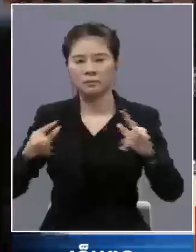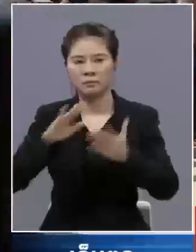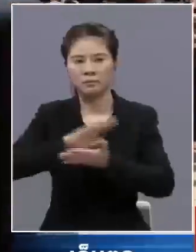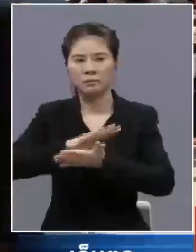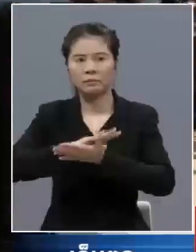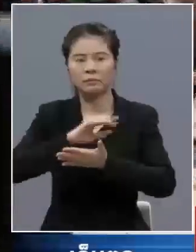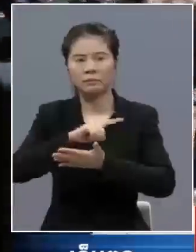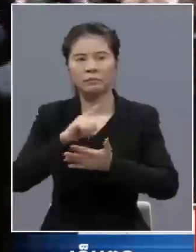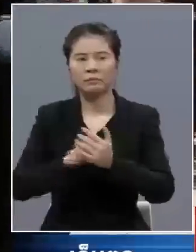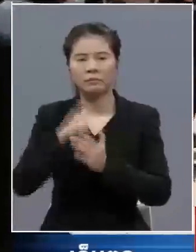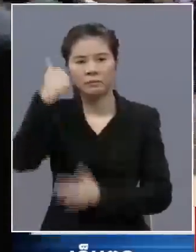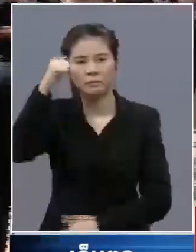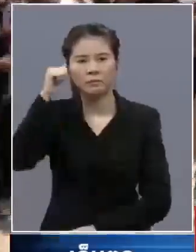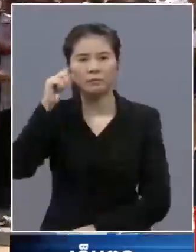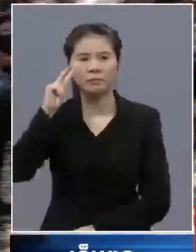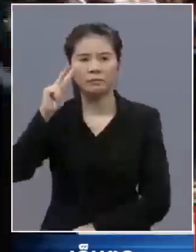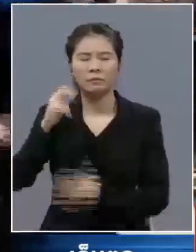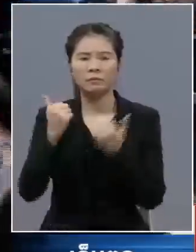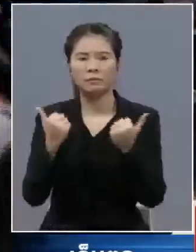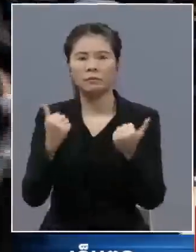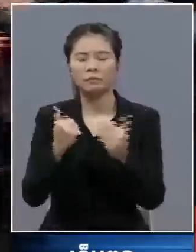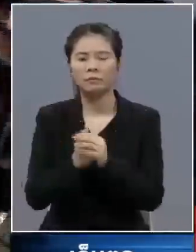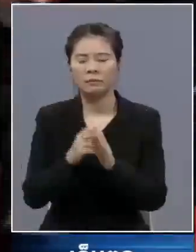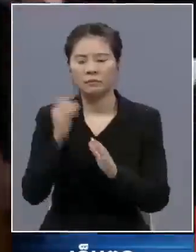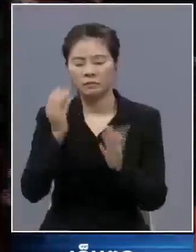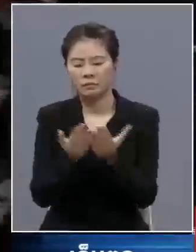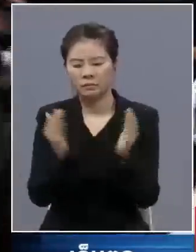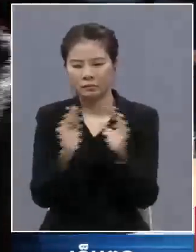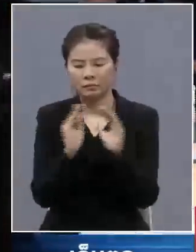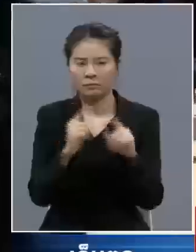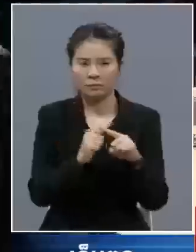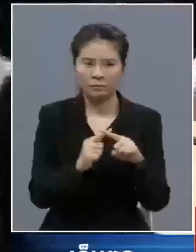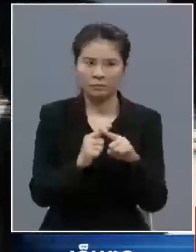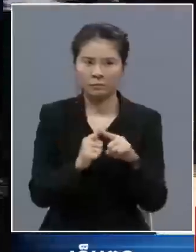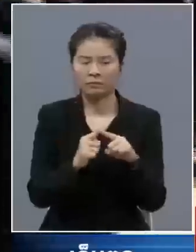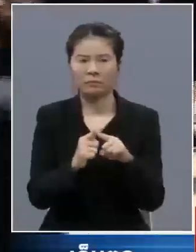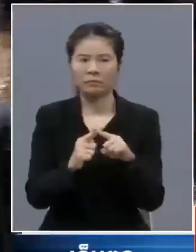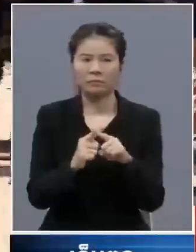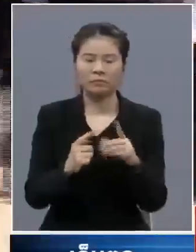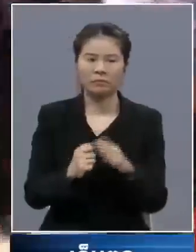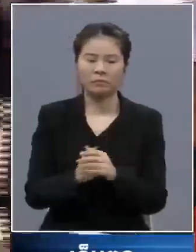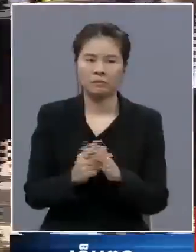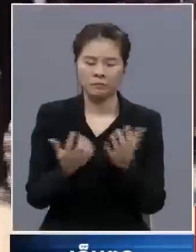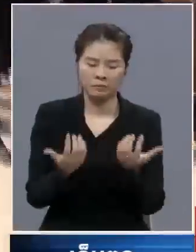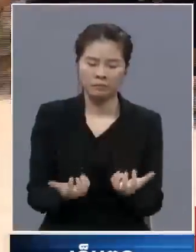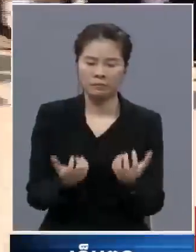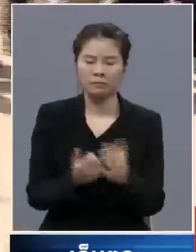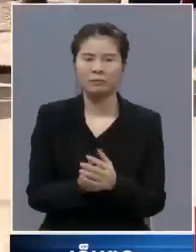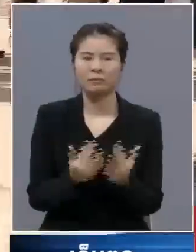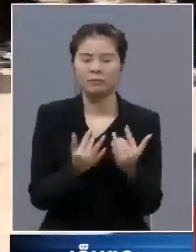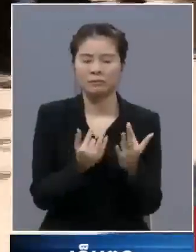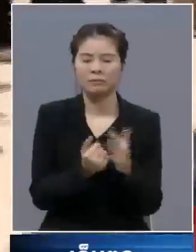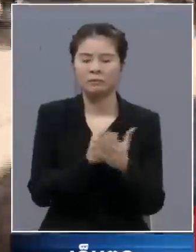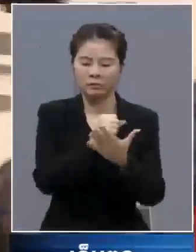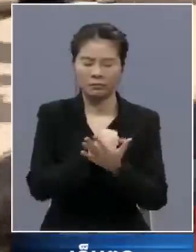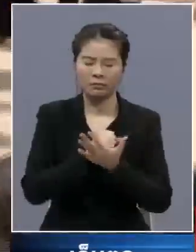าจะผ่านพ้นไป2วันแต่ว่าเวลานี้นะครับผู้ประสบภัยยังรอความช่วยเหลือครับโดยเฉพาะชาวบ้านที่ได้รับผลกระทบนะครับบ้านเรือนเสียห